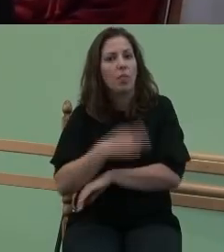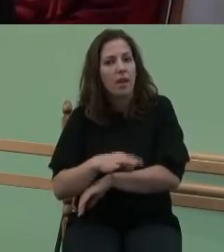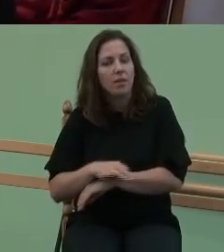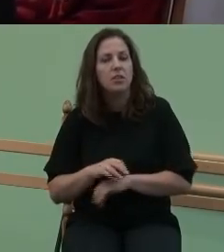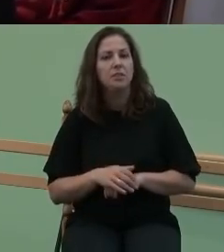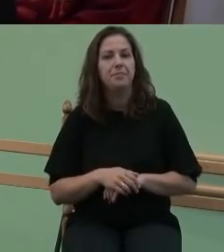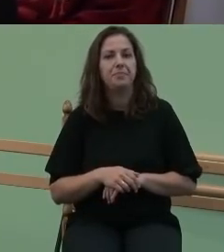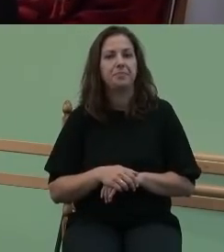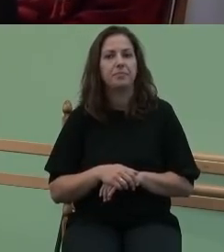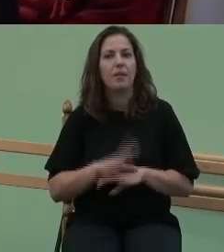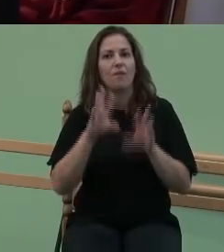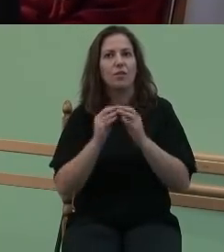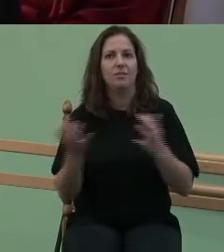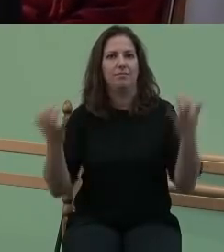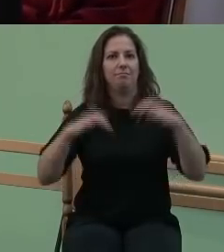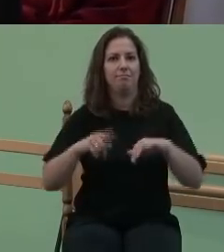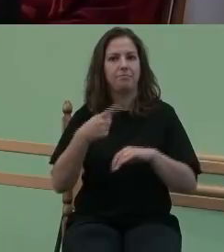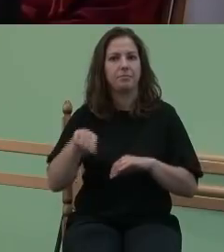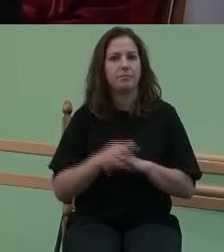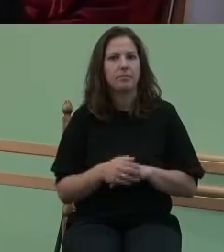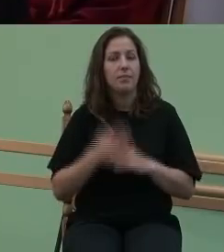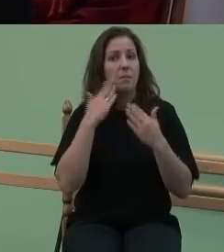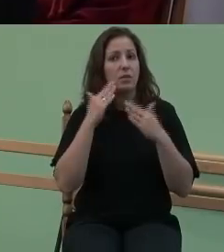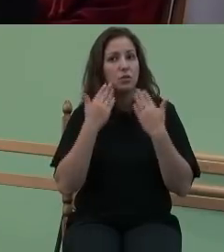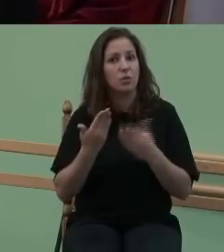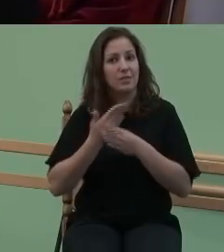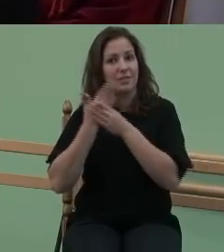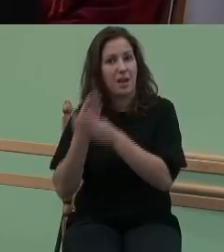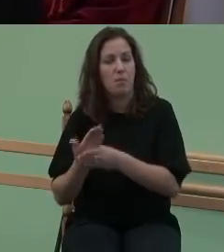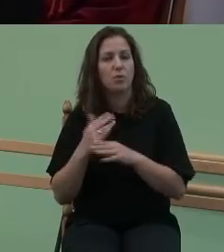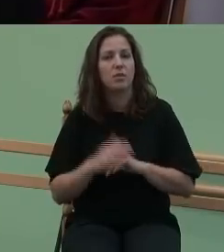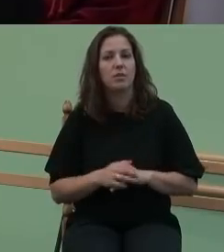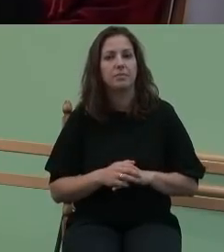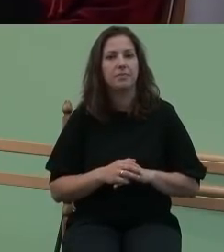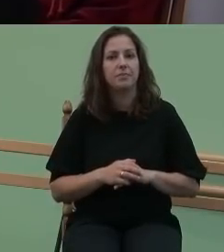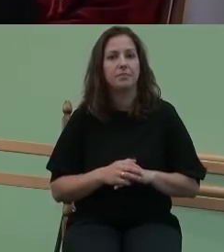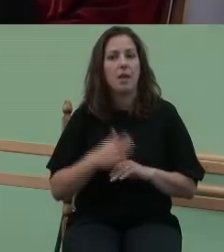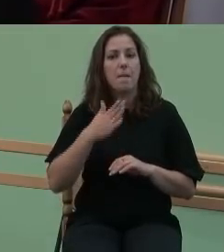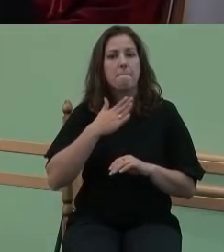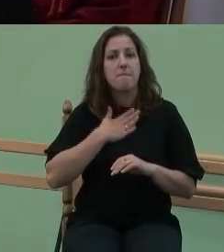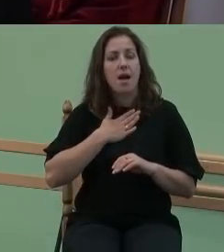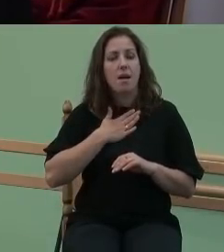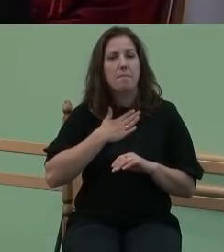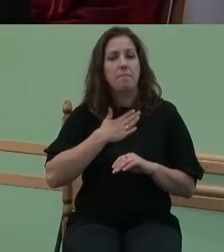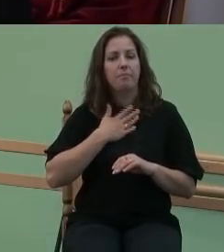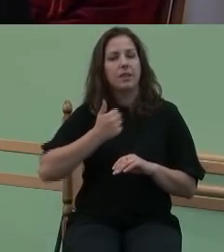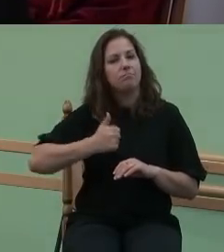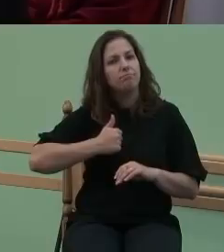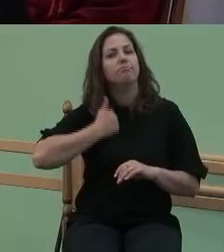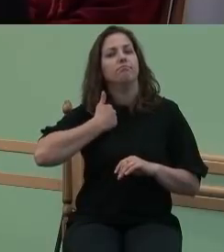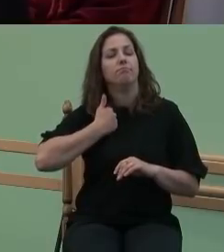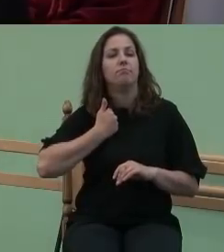studenci, wszyscy zebrani. Bardzo dziękuję za zaproszenie. Mam